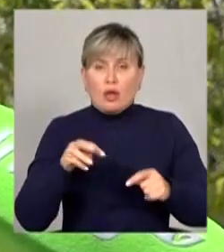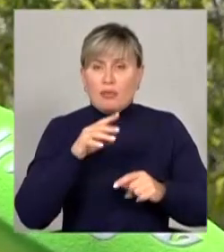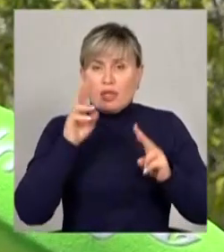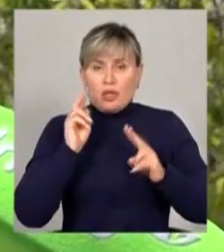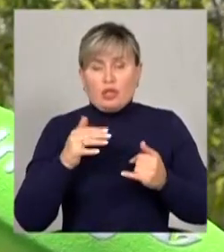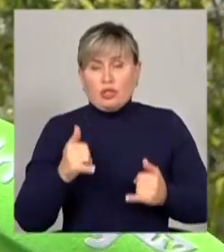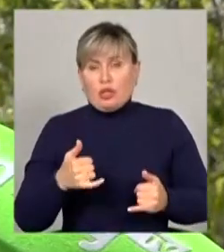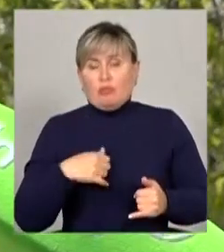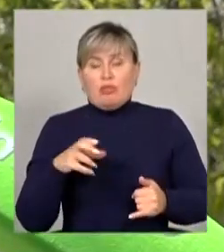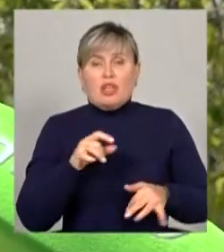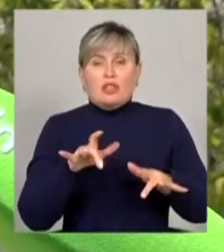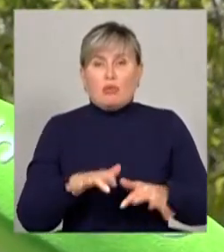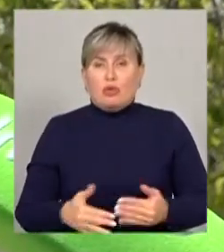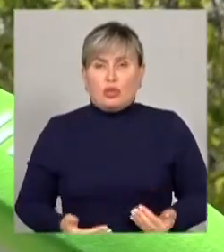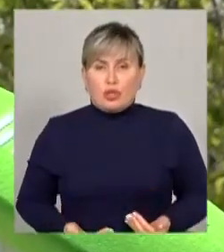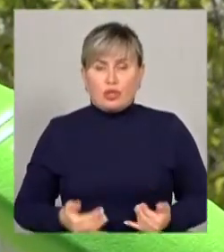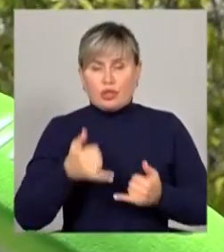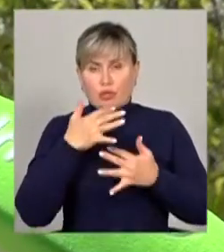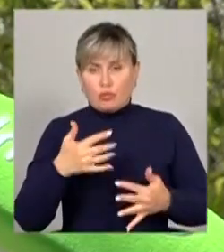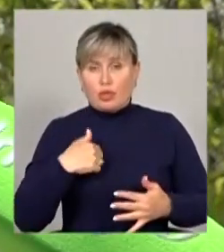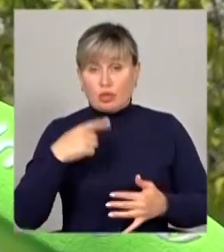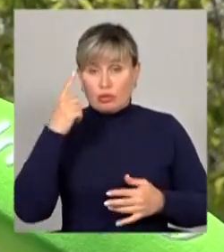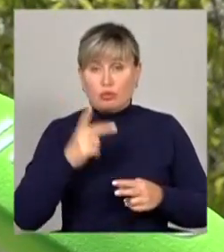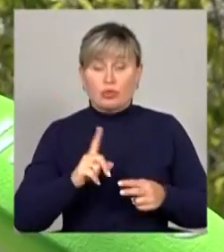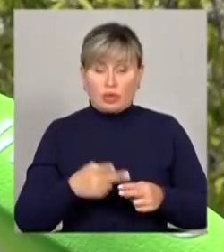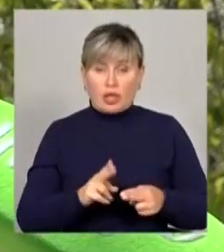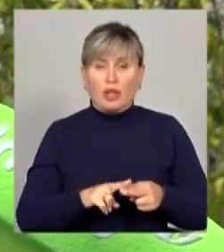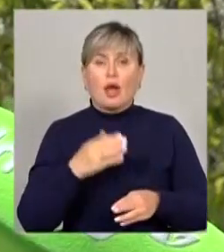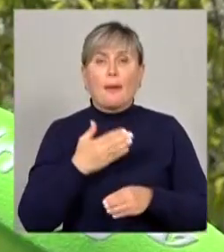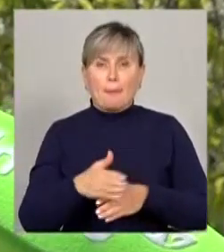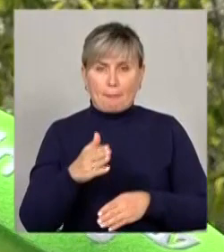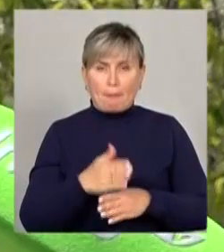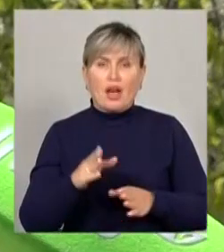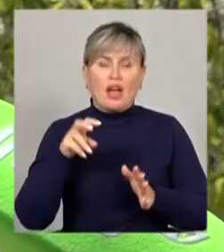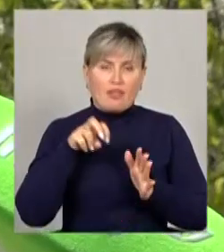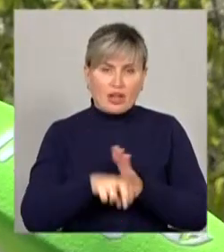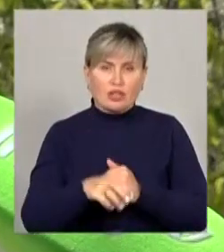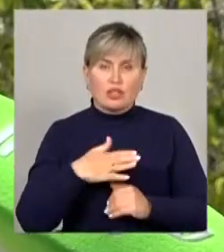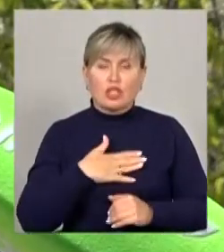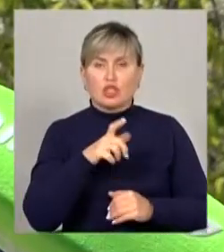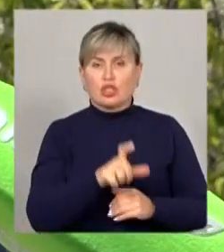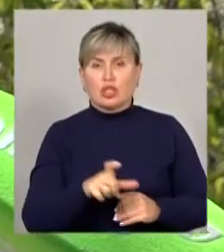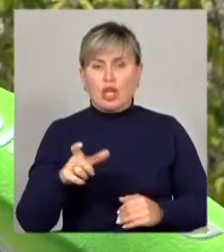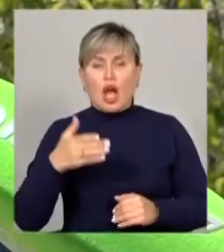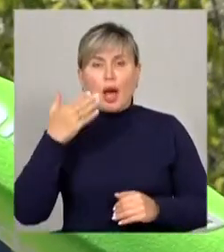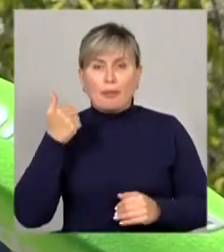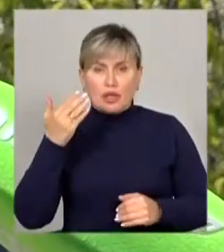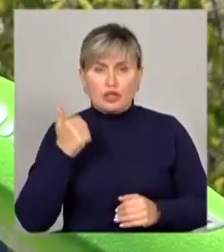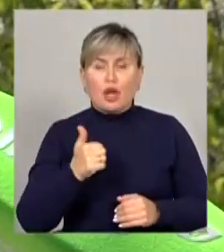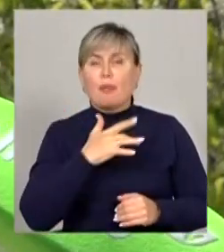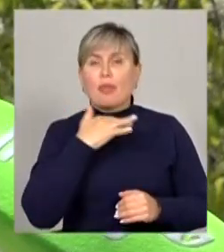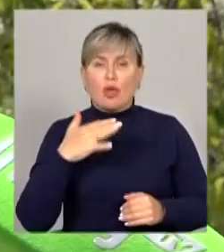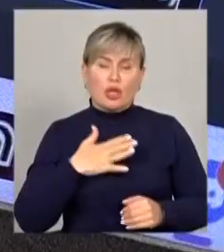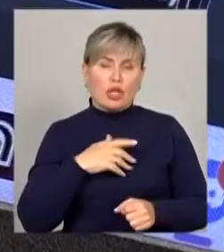сейчас мы без компьютеров не можем жить. То есть я думаю, что искусственный интеллект постепенно войдет в наш человеческий быт, облегчая многие